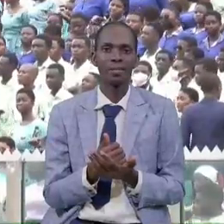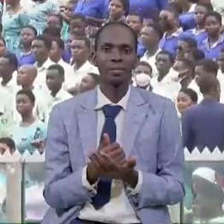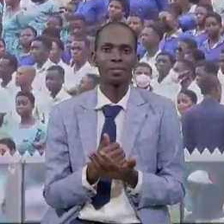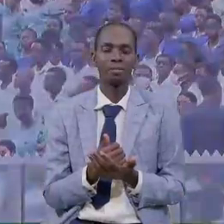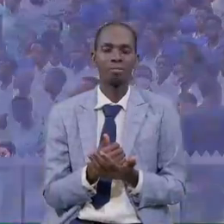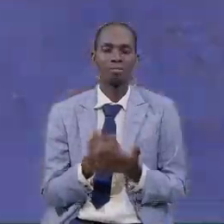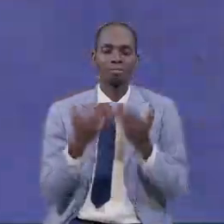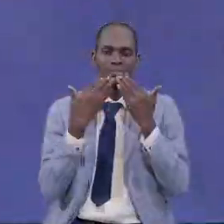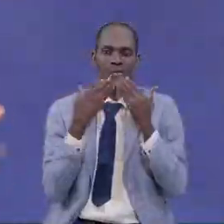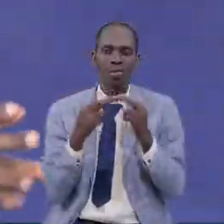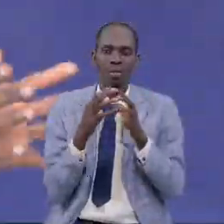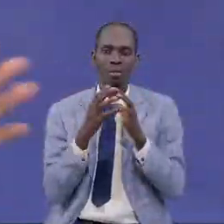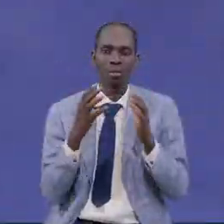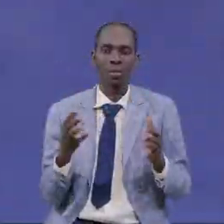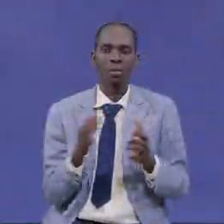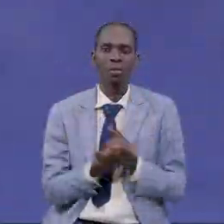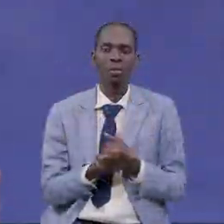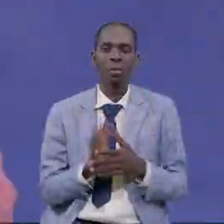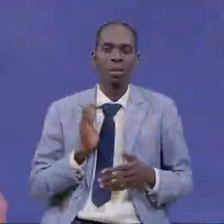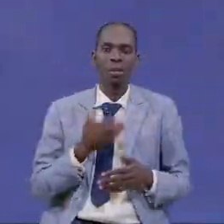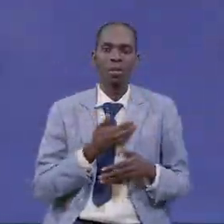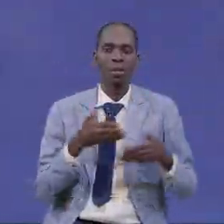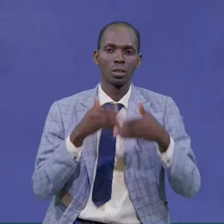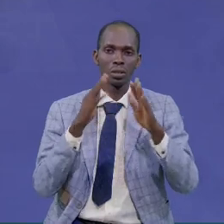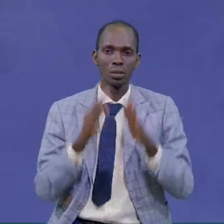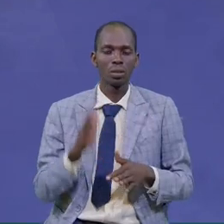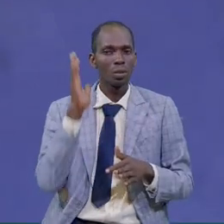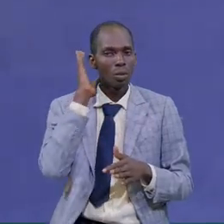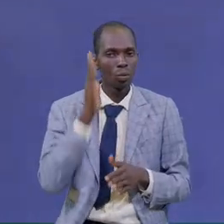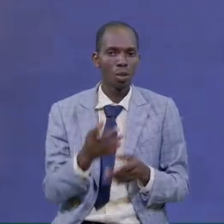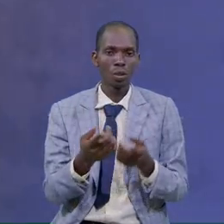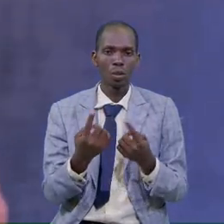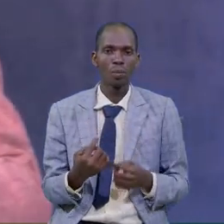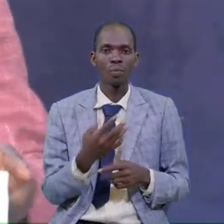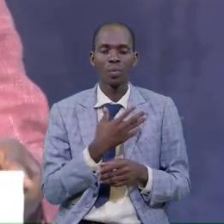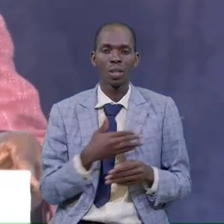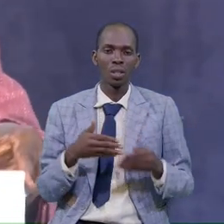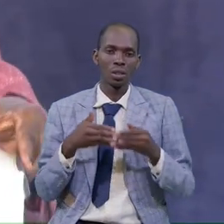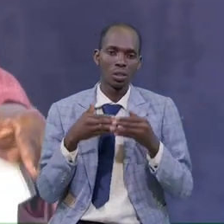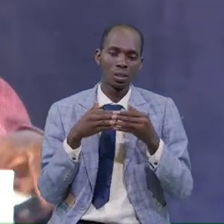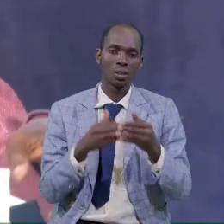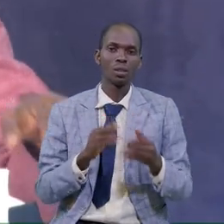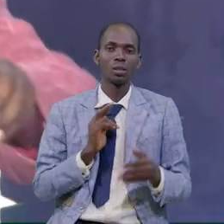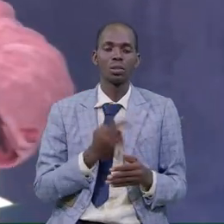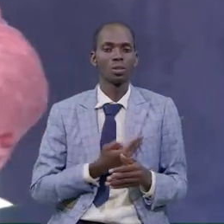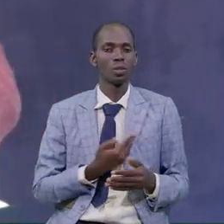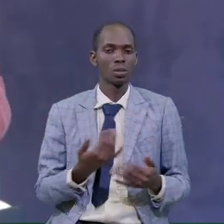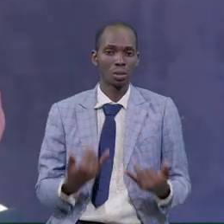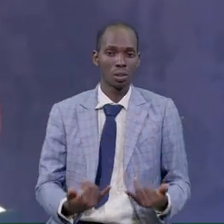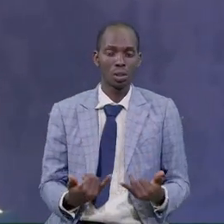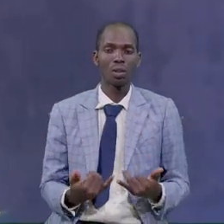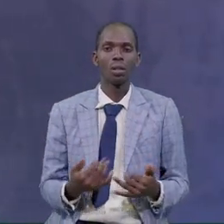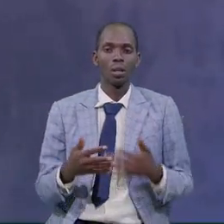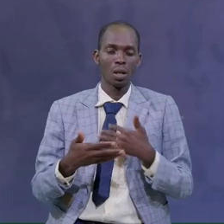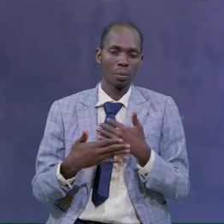Merci beaucoup. Notre dirigeant viendra et nous conduit dans cette session. Je reviendrai après et je vais